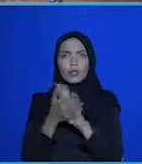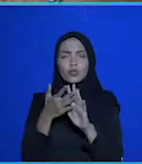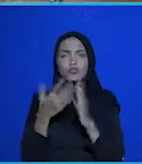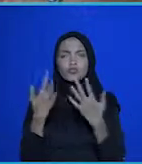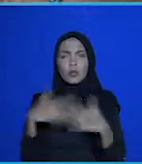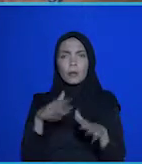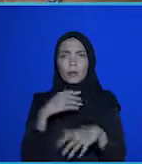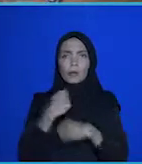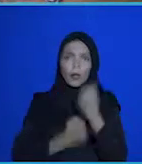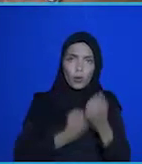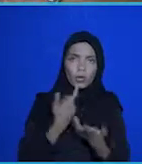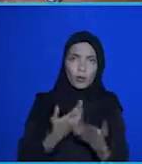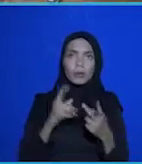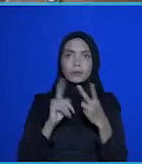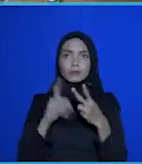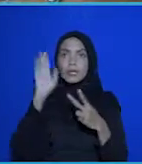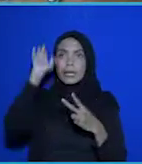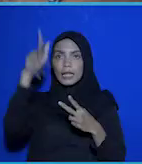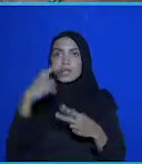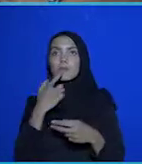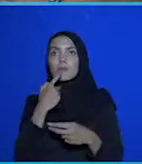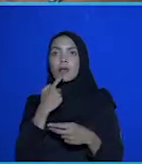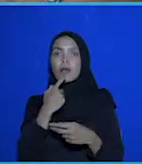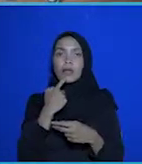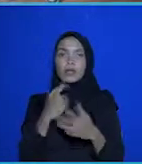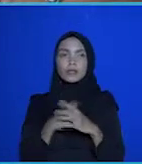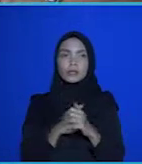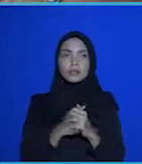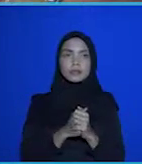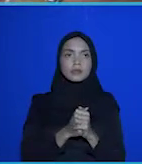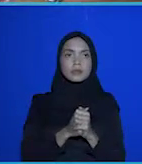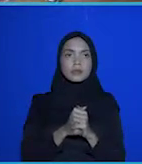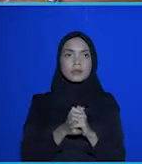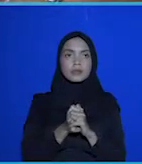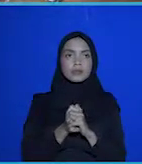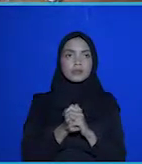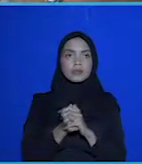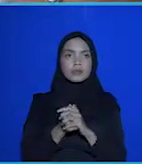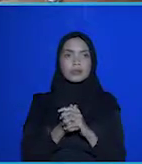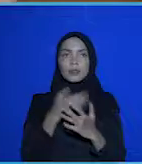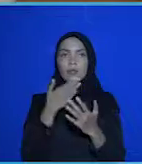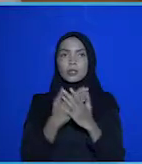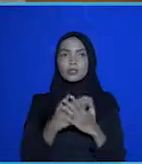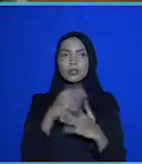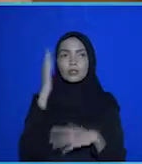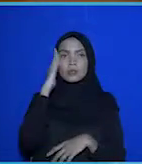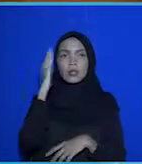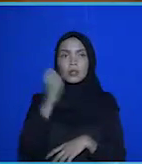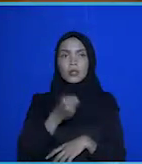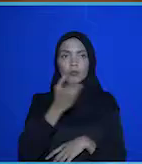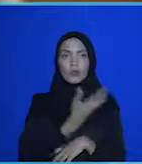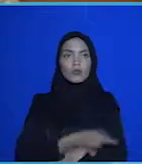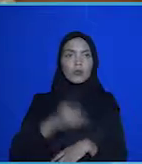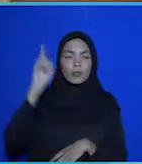yang telah dilakukan dan akan dilakukan. Kami persilakan Pak Harwen. Ya, terima kasih Pak. Assalamualaikum